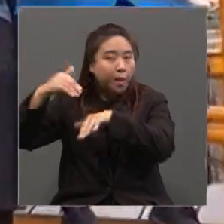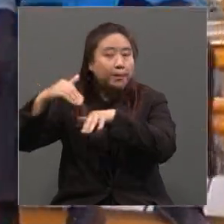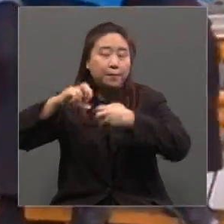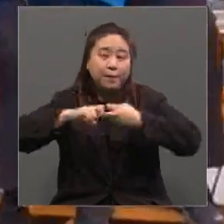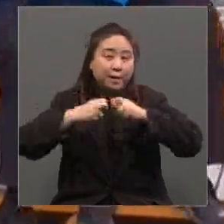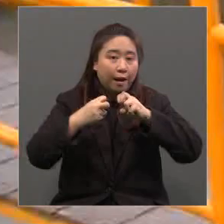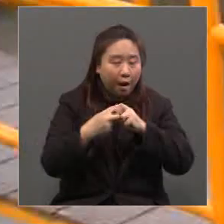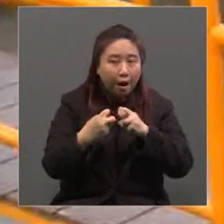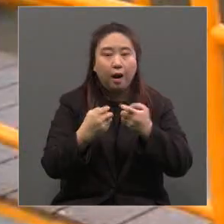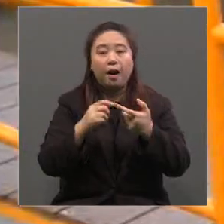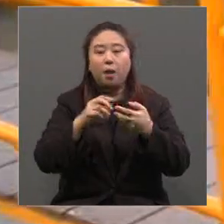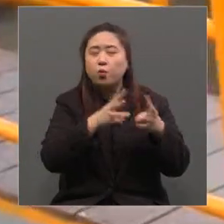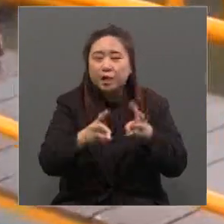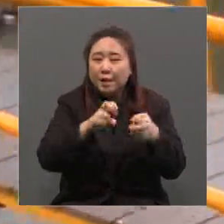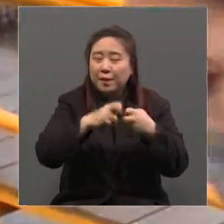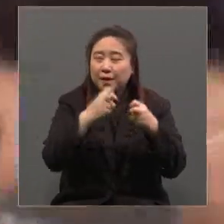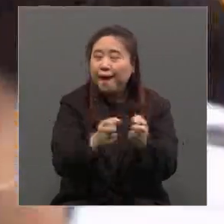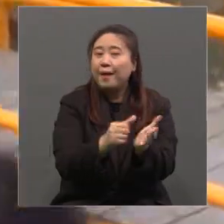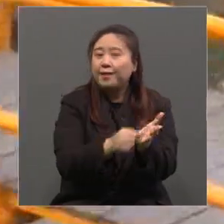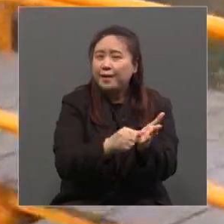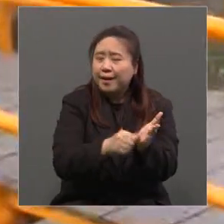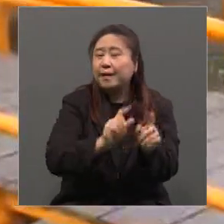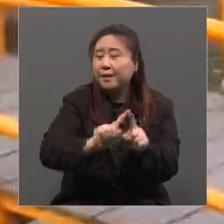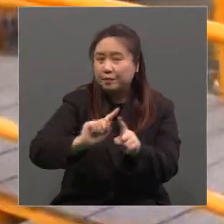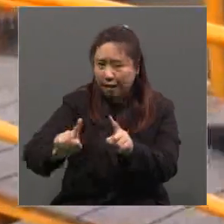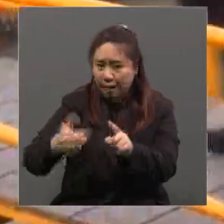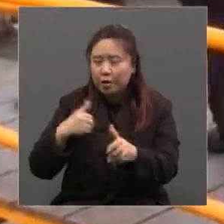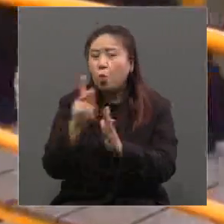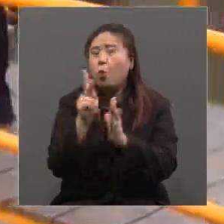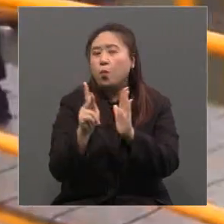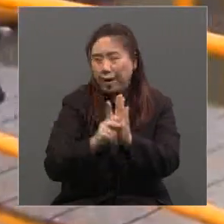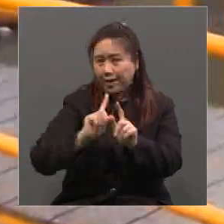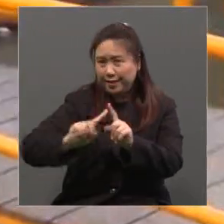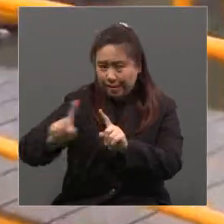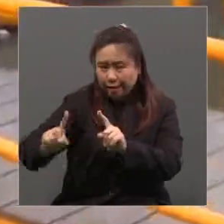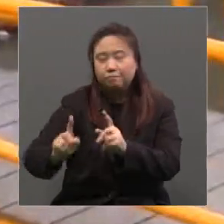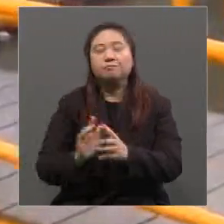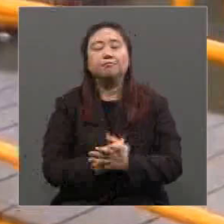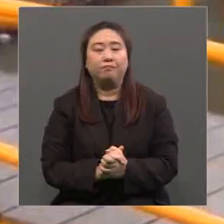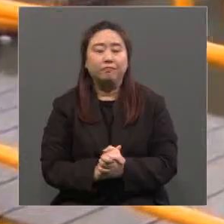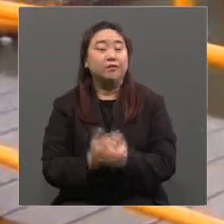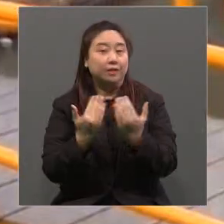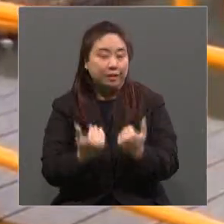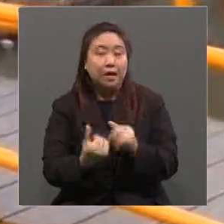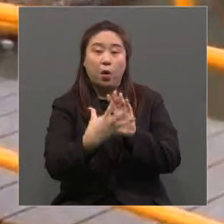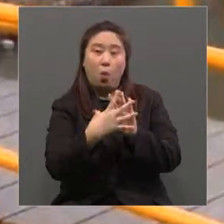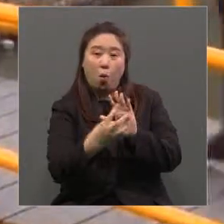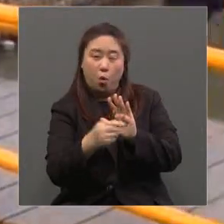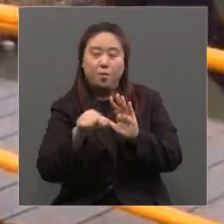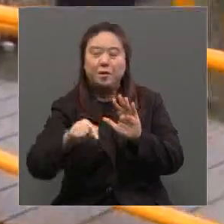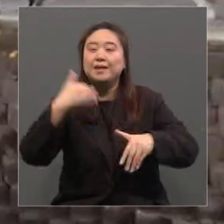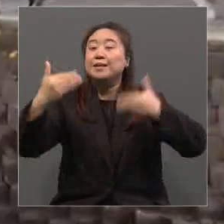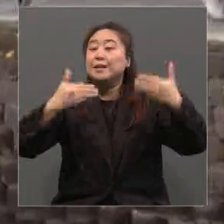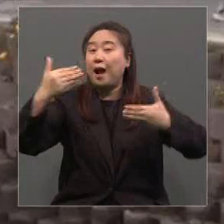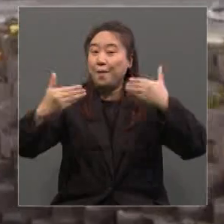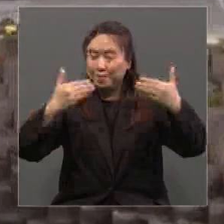ปัญหาและแนวทางการแก้ไขปัญหาของคลองแม่ข่ารวมถึงกฎหมายที่เกี่ยวข้องแล้วนะคะในการอบรมยังมีกิจกรรมปลู